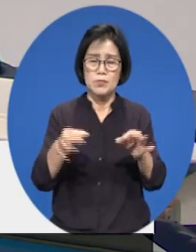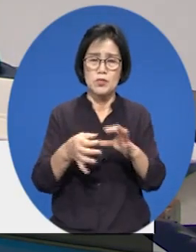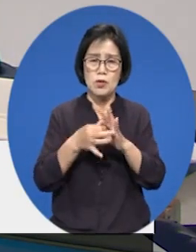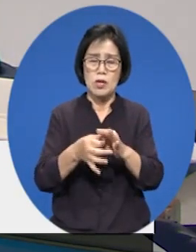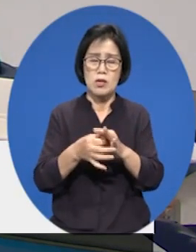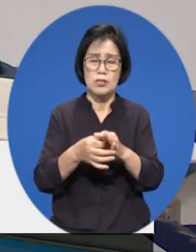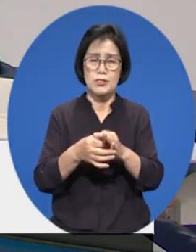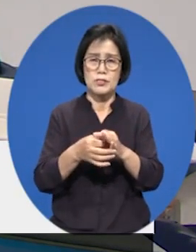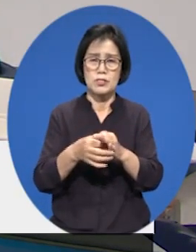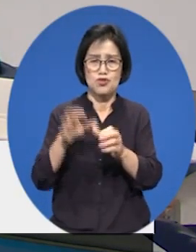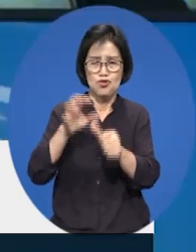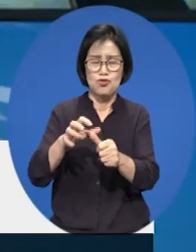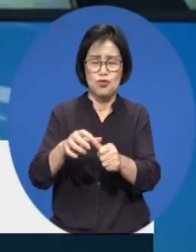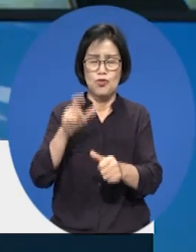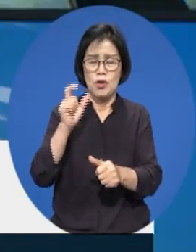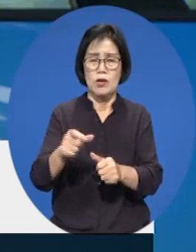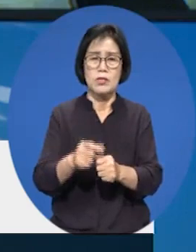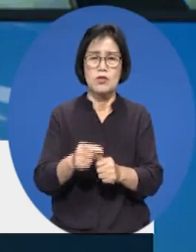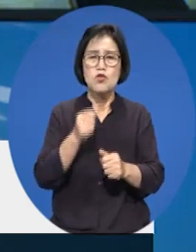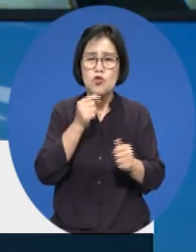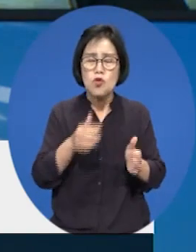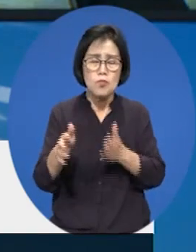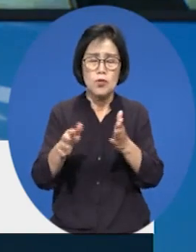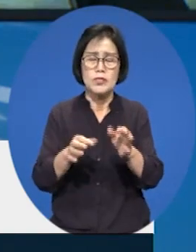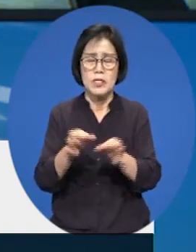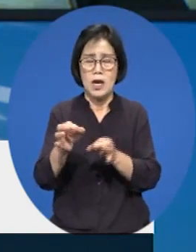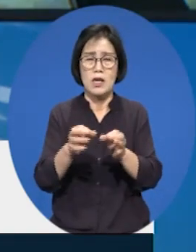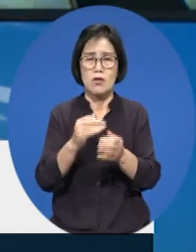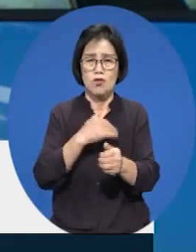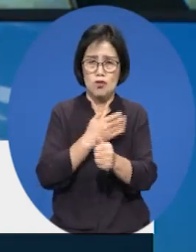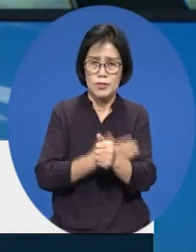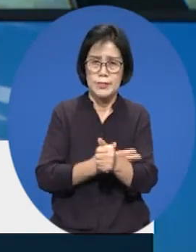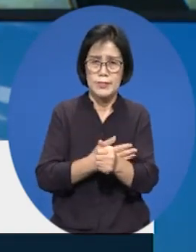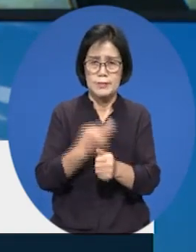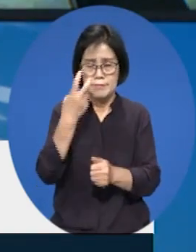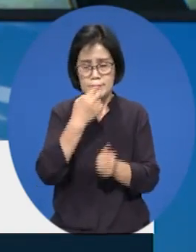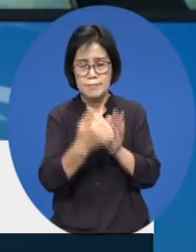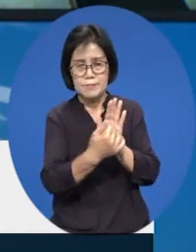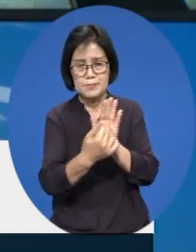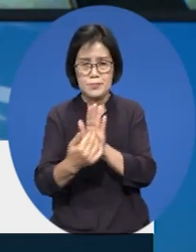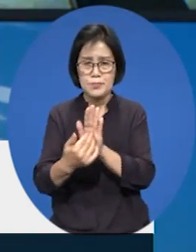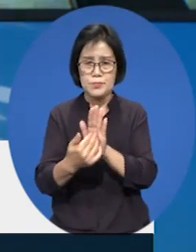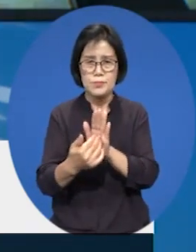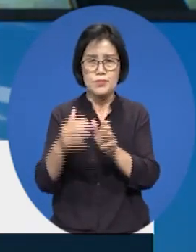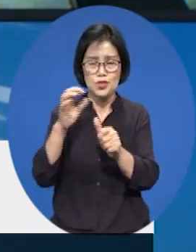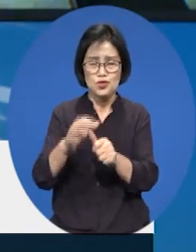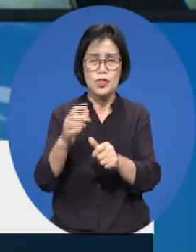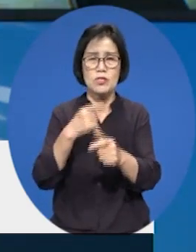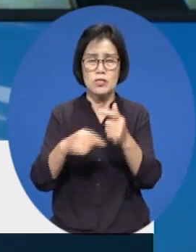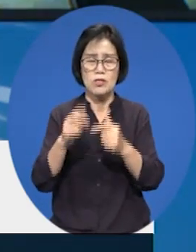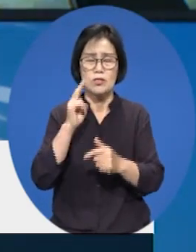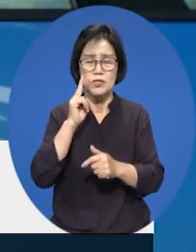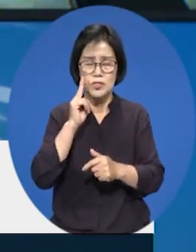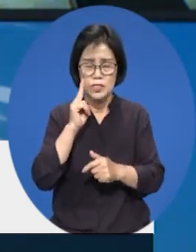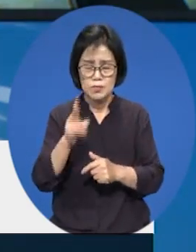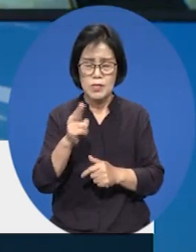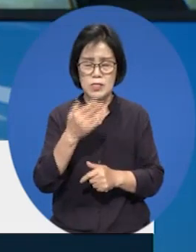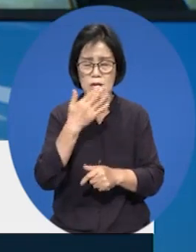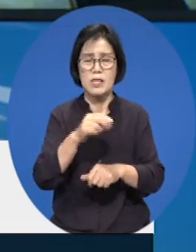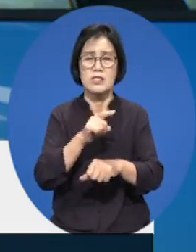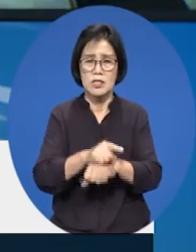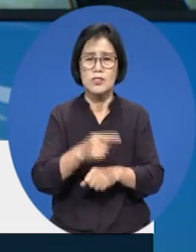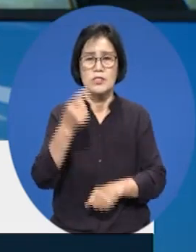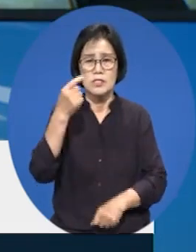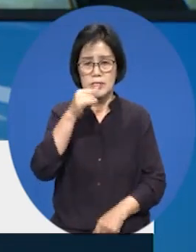점점 더 강화될 거구요 예 특히 골목상권을 갖다가 방어하고 뭐 이런 쪽으로는 어떤 규제들이 앞으로 점점 더 심해 질 어떤